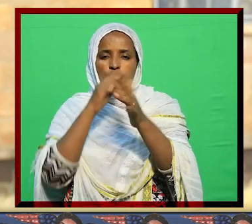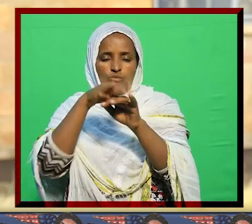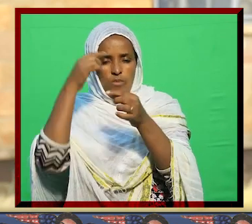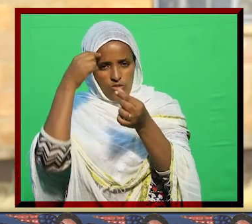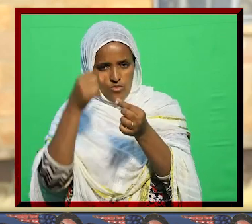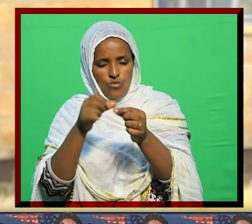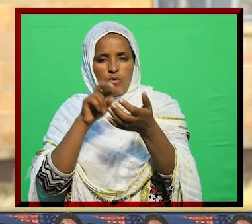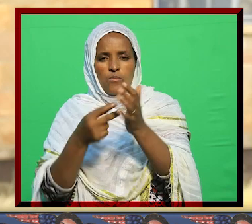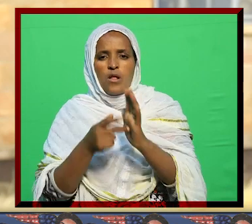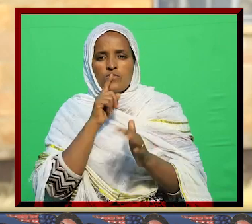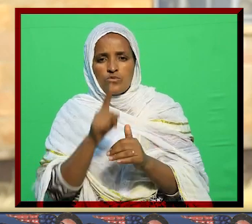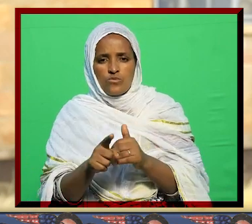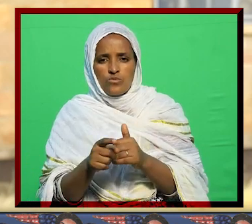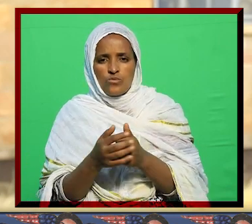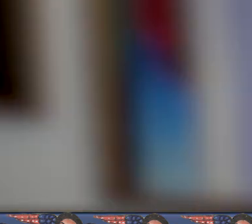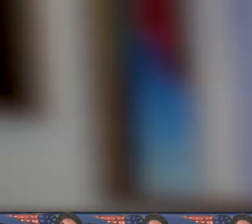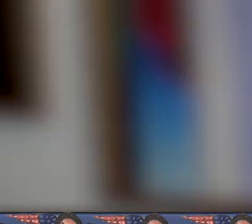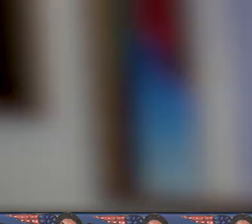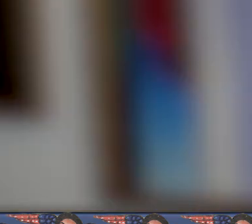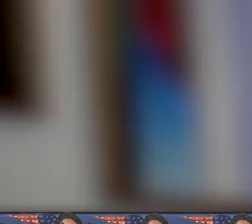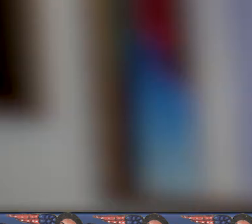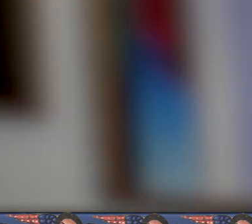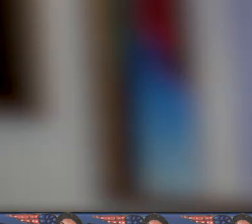በተጋድሎ ማለፏን በዚህ ሁሉ እናስባቸዋለን ማለት ነው።